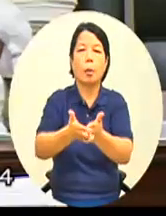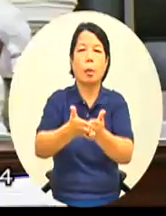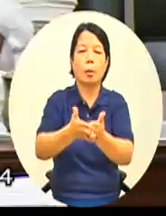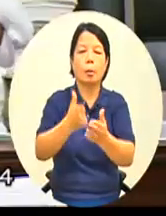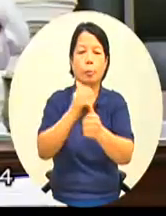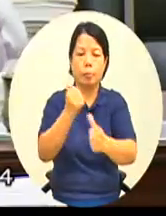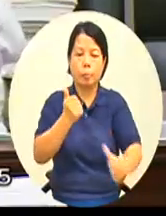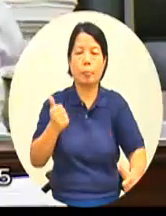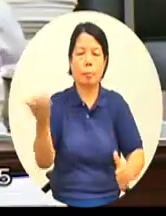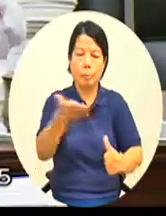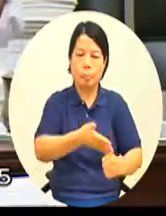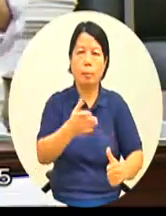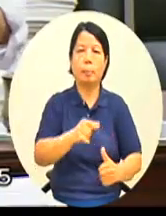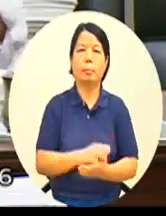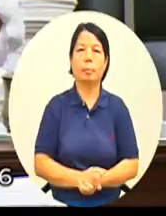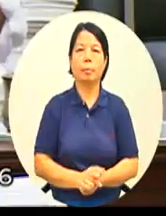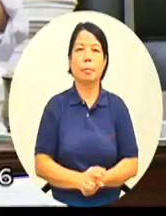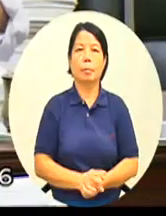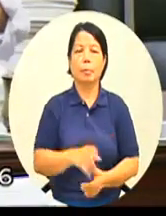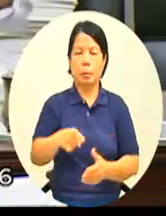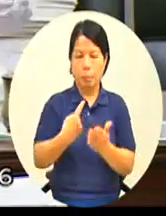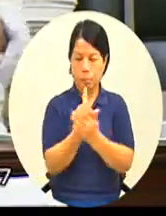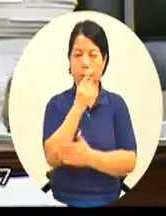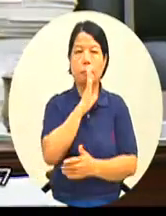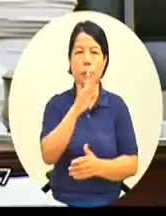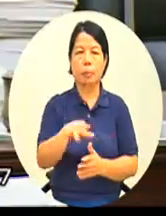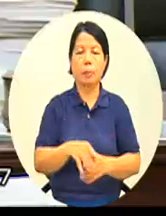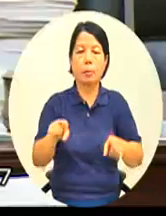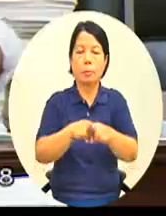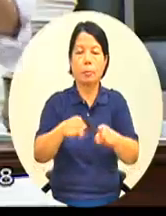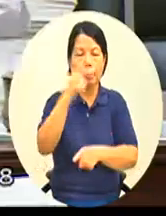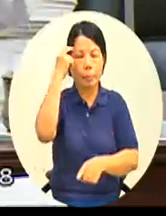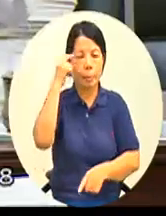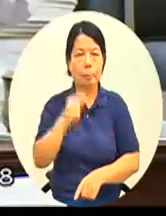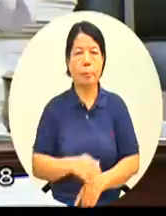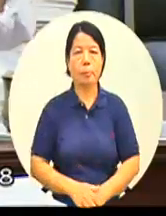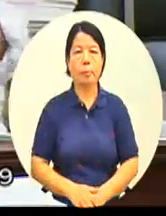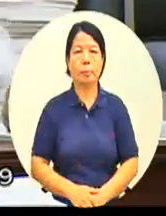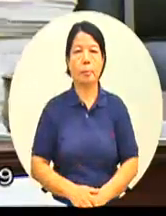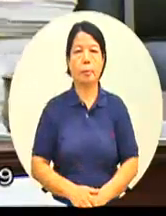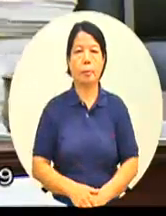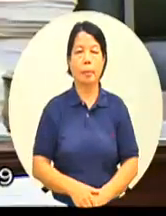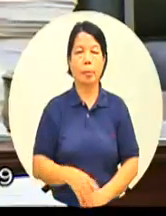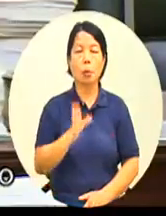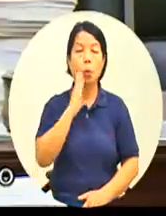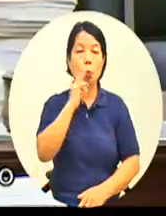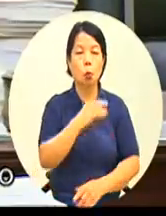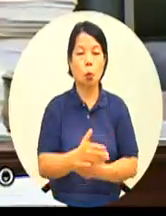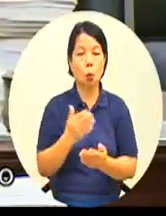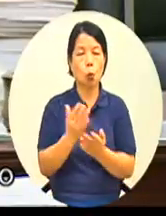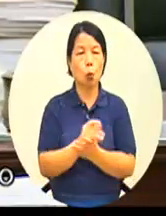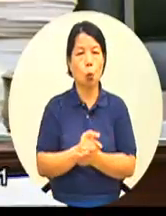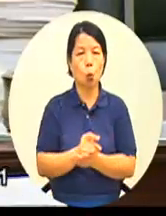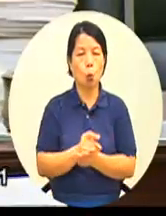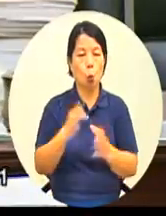除，很多这种，但这个只是一般人的思考，嘿，人诶，读金融诶吼。